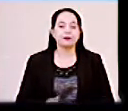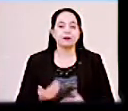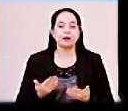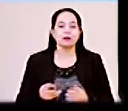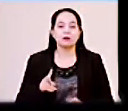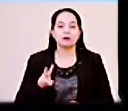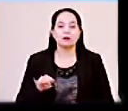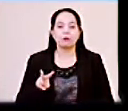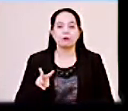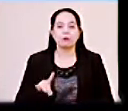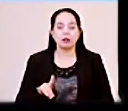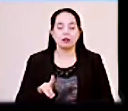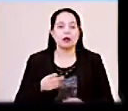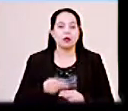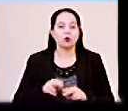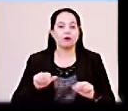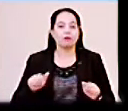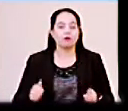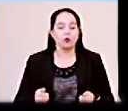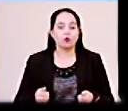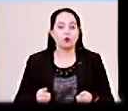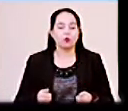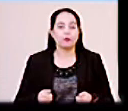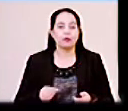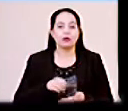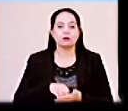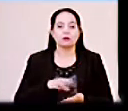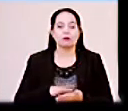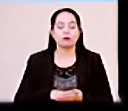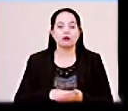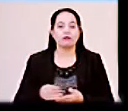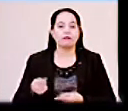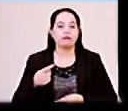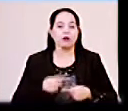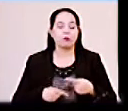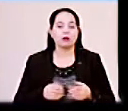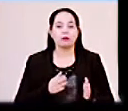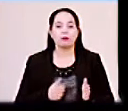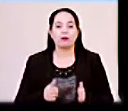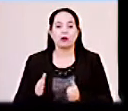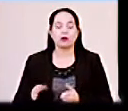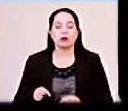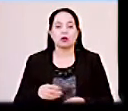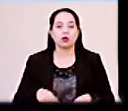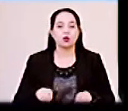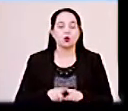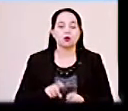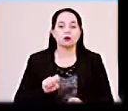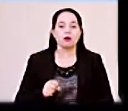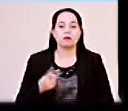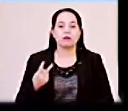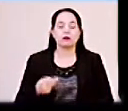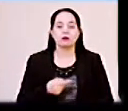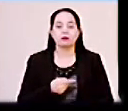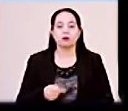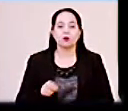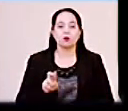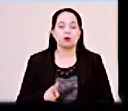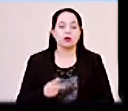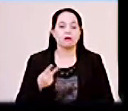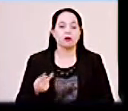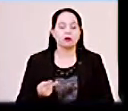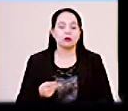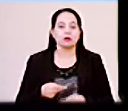Если мы формулу разности квадратов запишем в обратном порядке, то есть а квадрат минус b